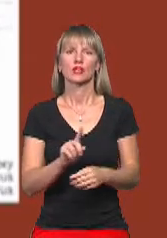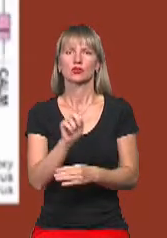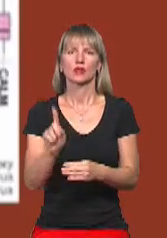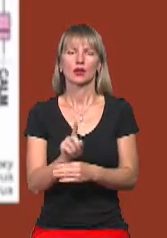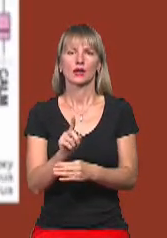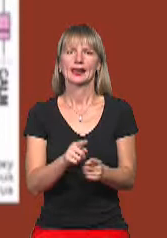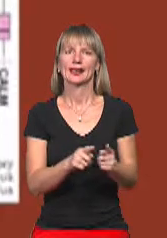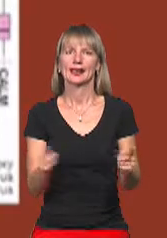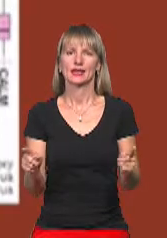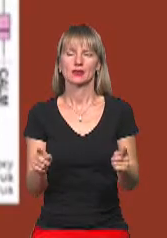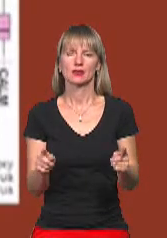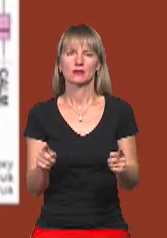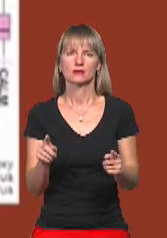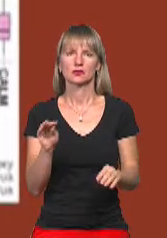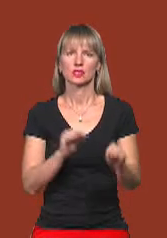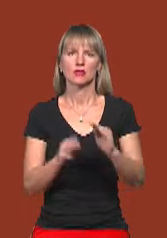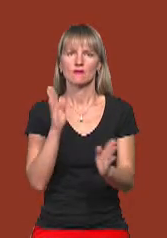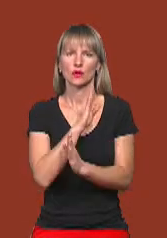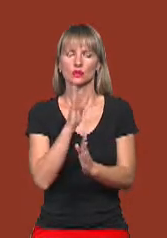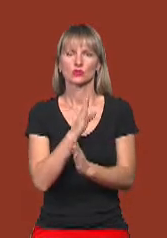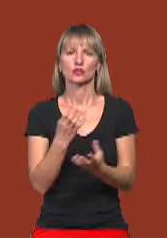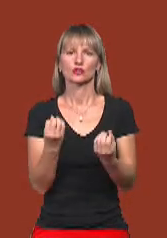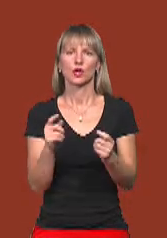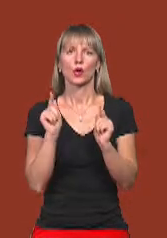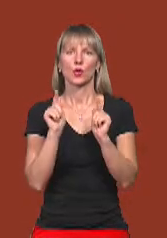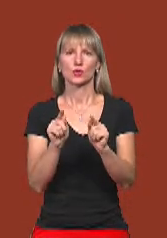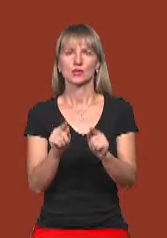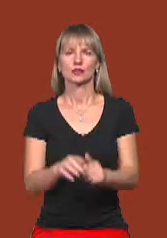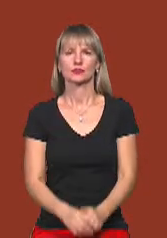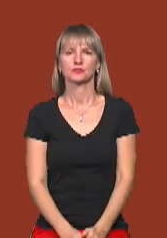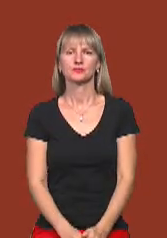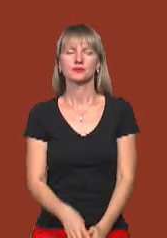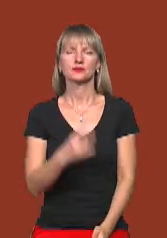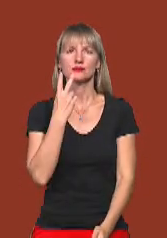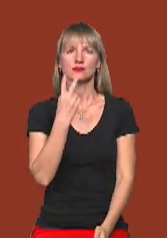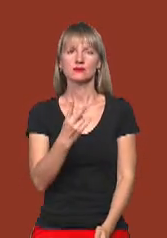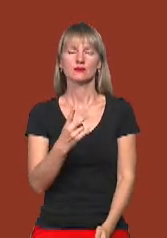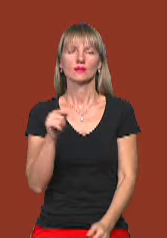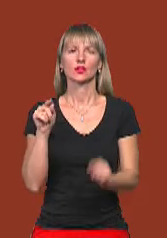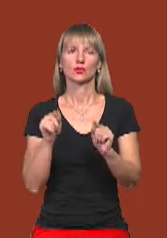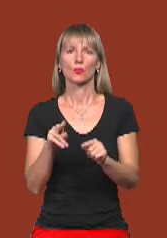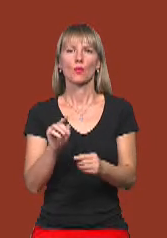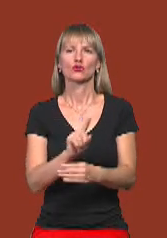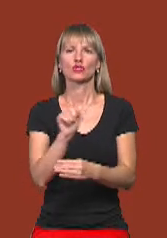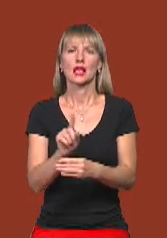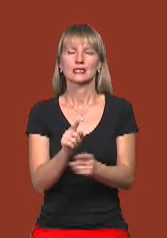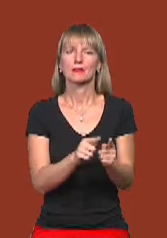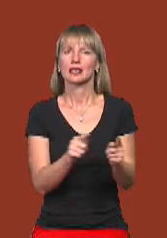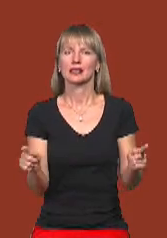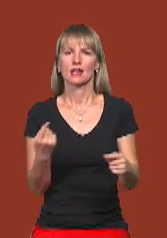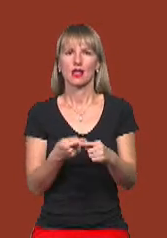хід концентрації, до цього було. І ще. Оце. От дивіться. І тут погодинний хід